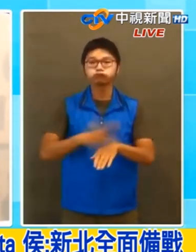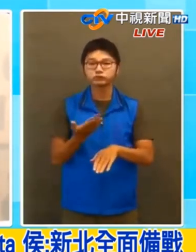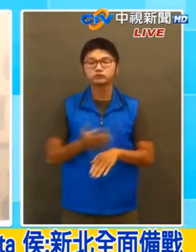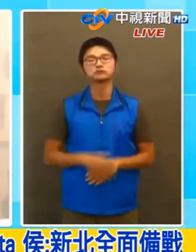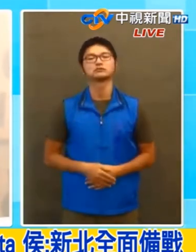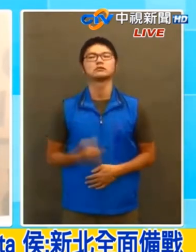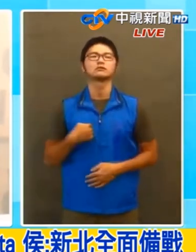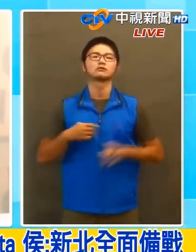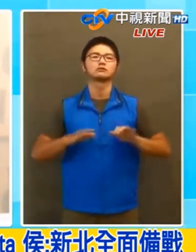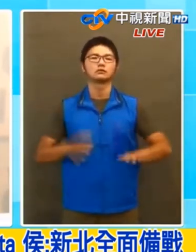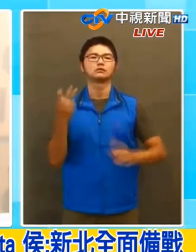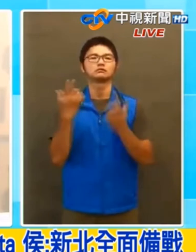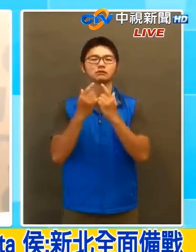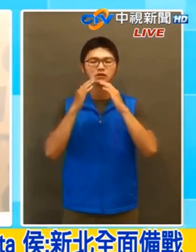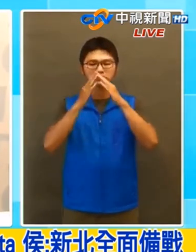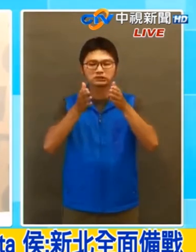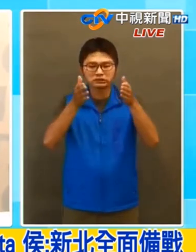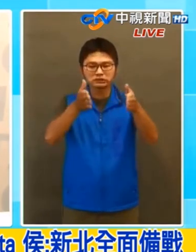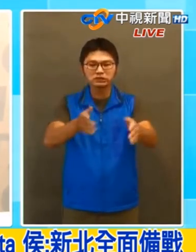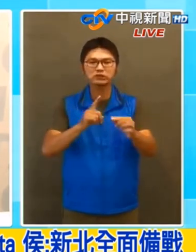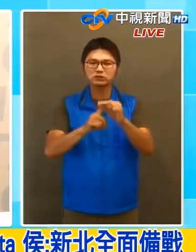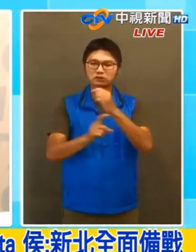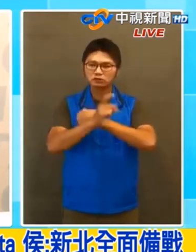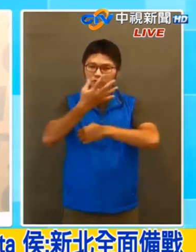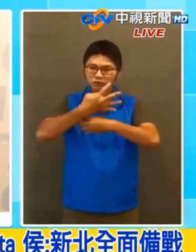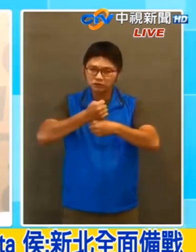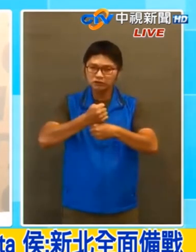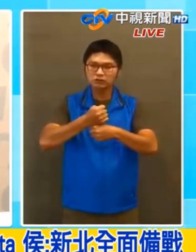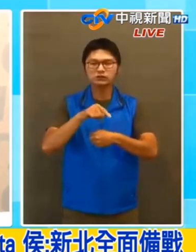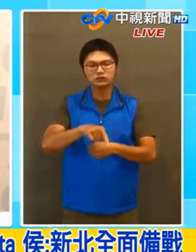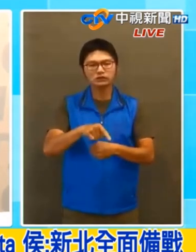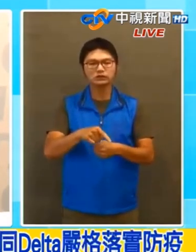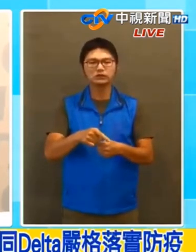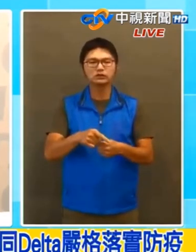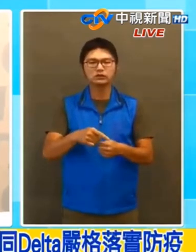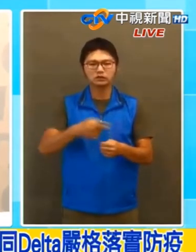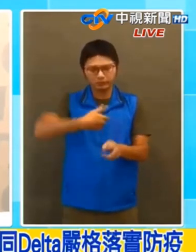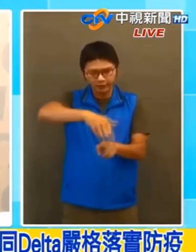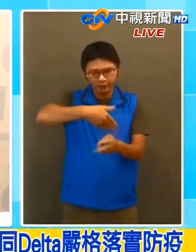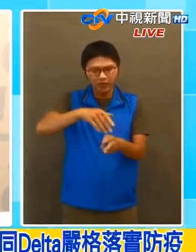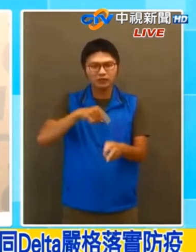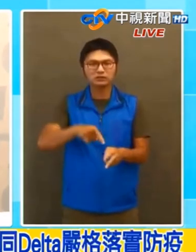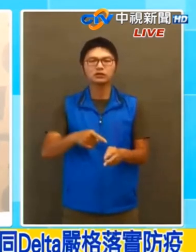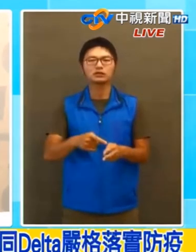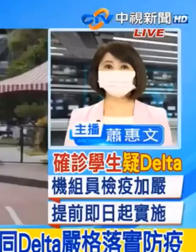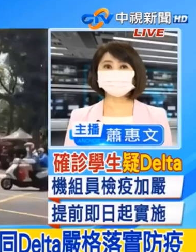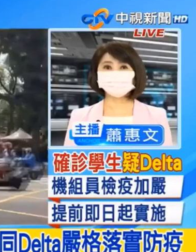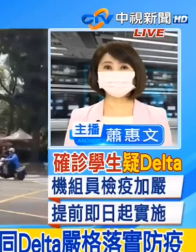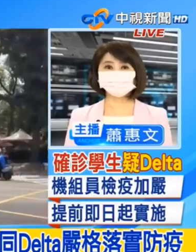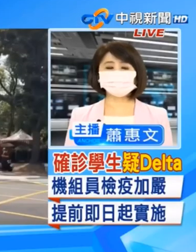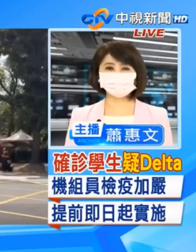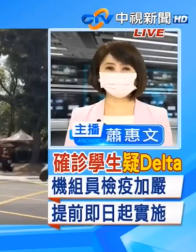入侵，在新北市这边的做法也是从严来处理的，之后会做一个滚动式的管理。而 BNT 疫苗底